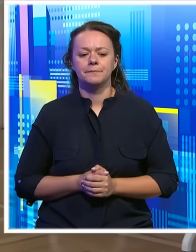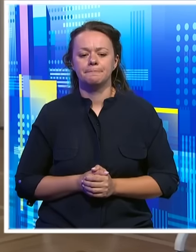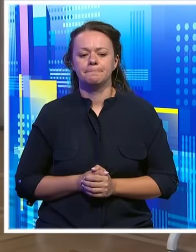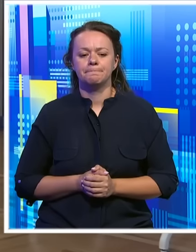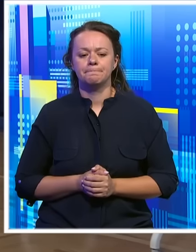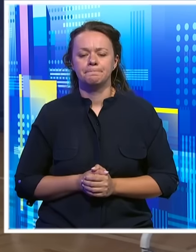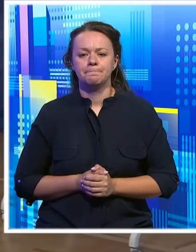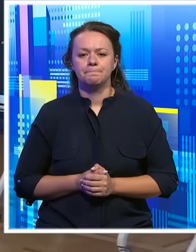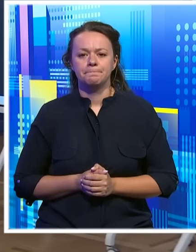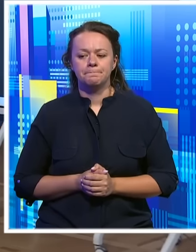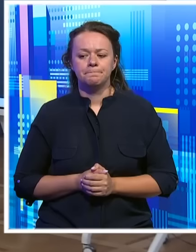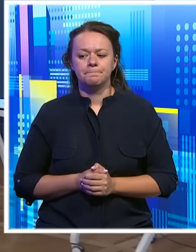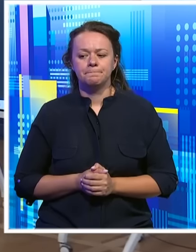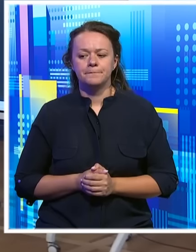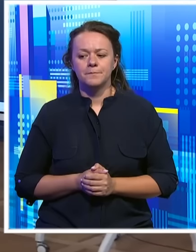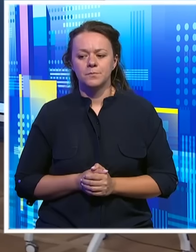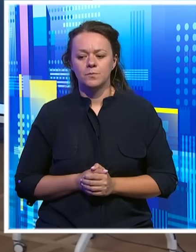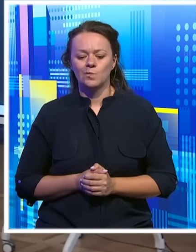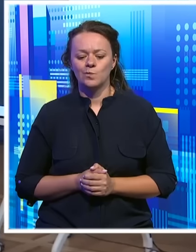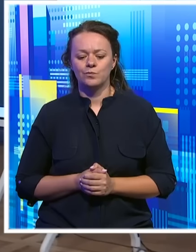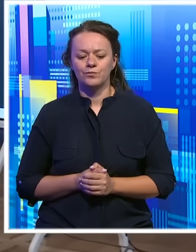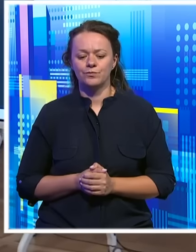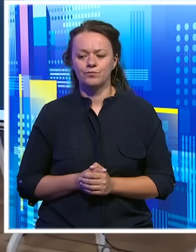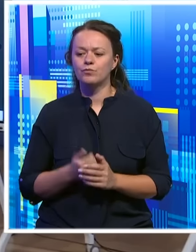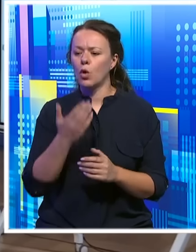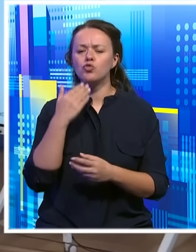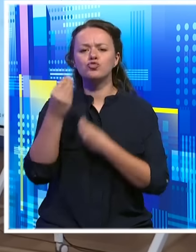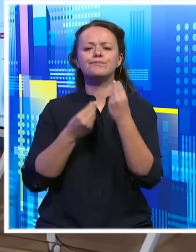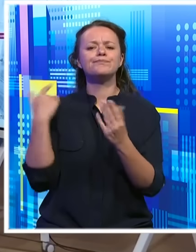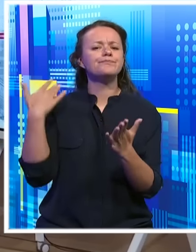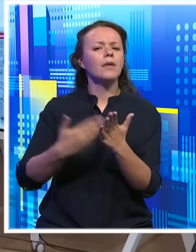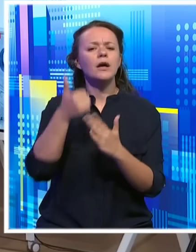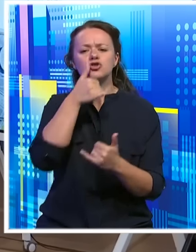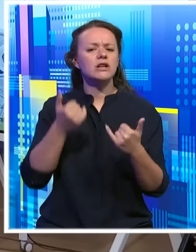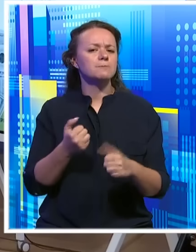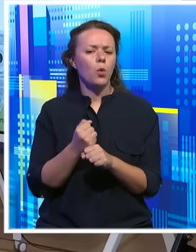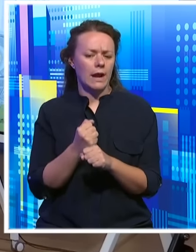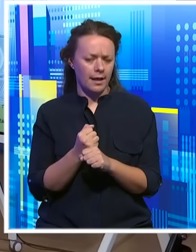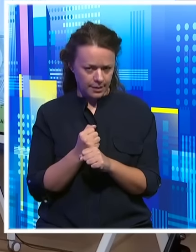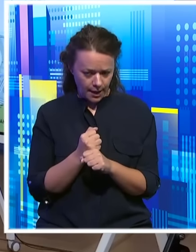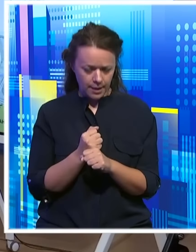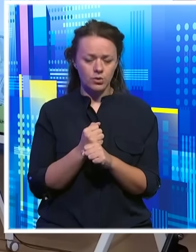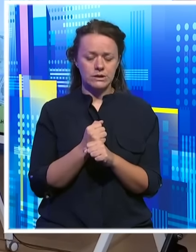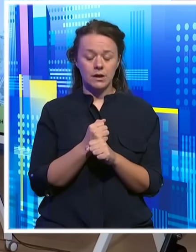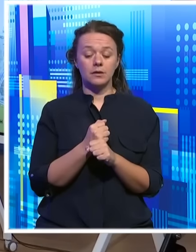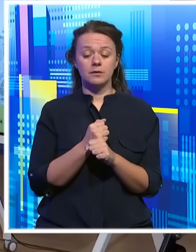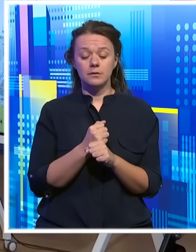Želim da vam pokažem ono što smo do sada uradili. Kao što znate, mi